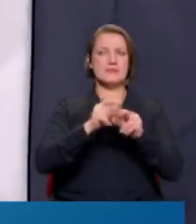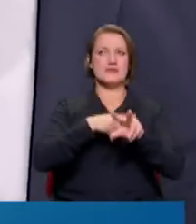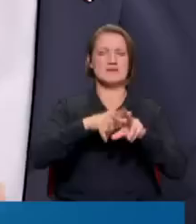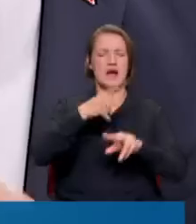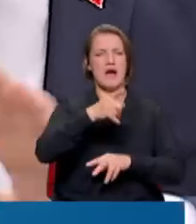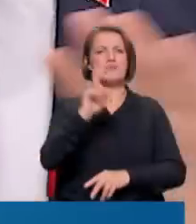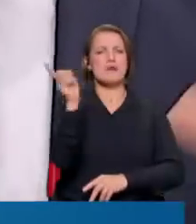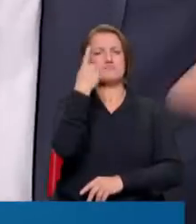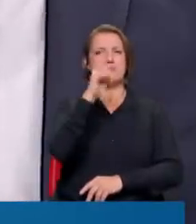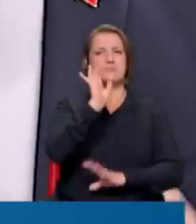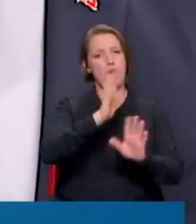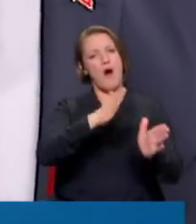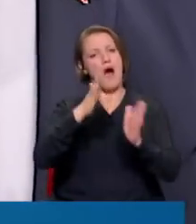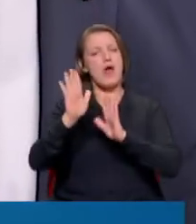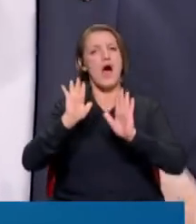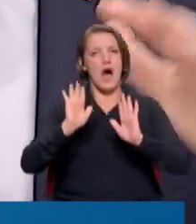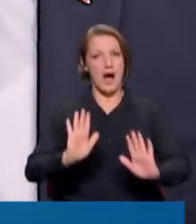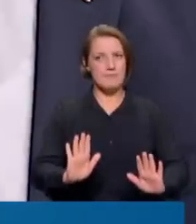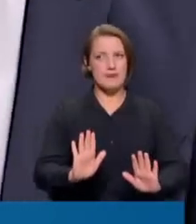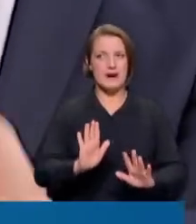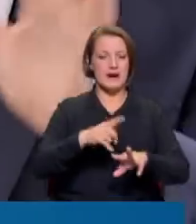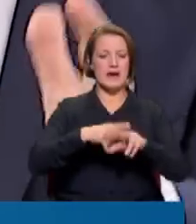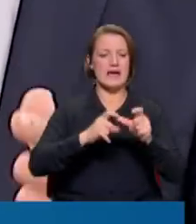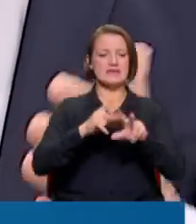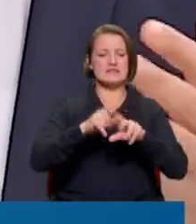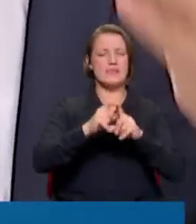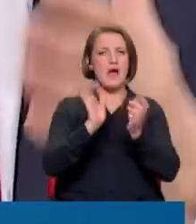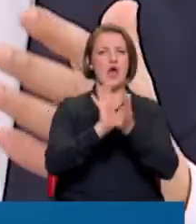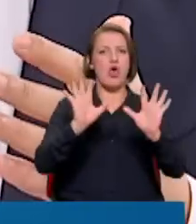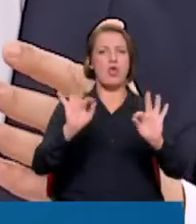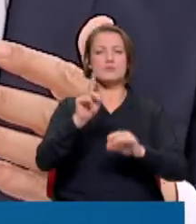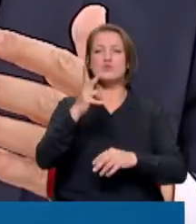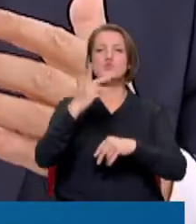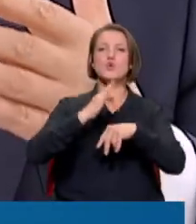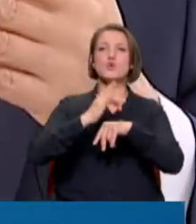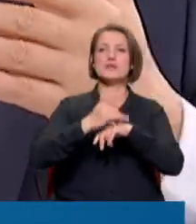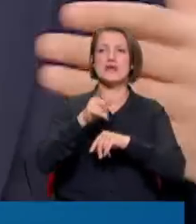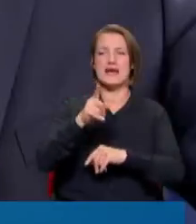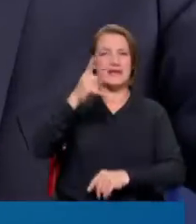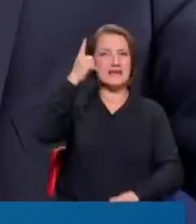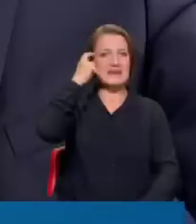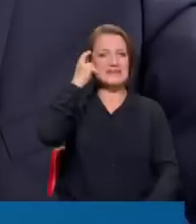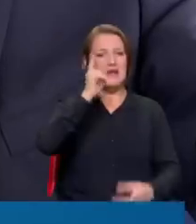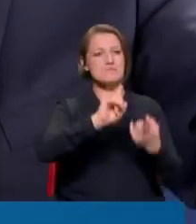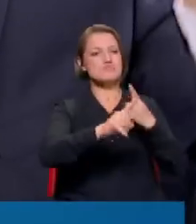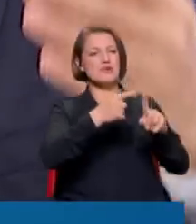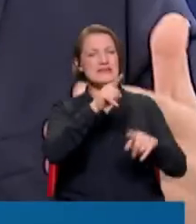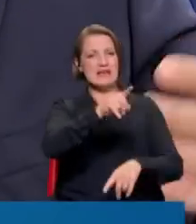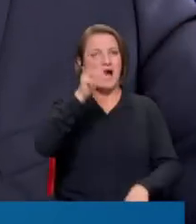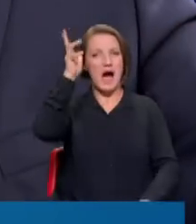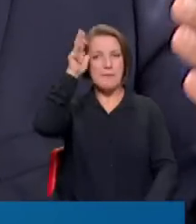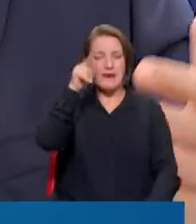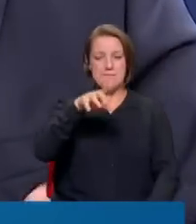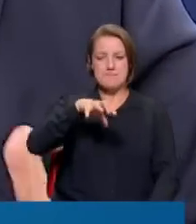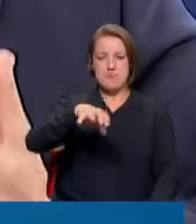çılgındır diktatördü o ayrı ama Esad Ailesi öyle Fakat bu üç ülke İsrail'in politikalarına ve ABD'nin